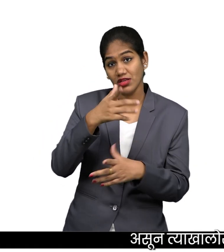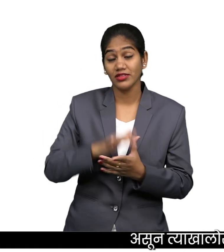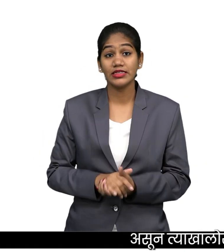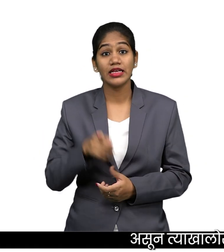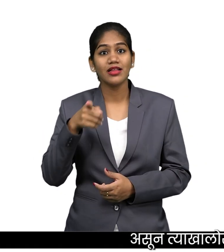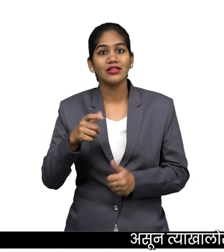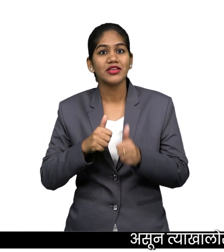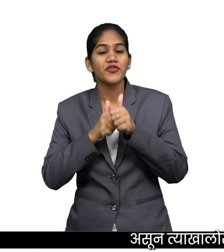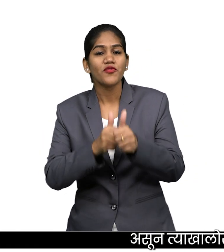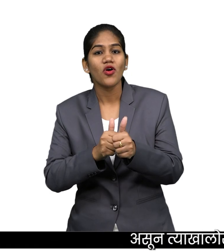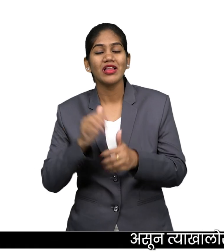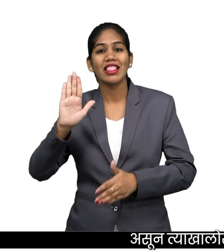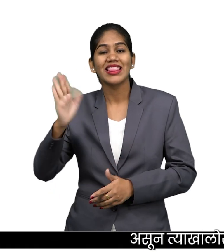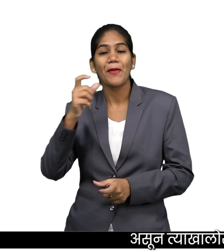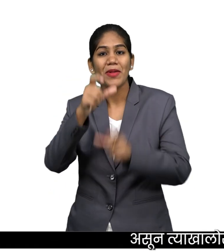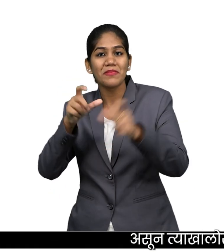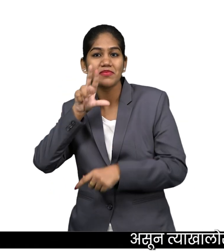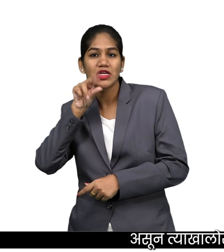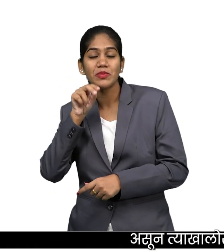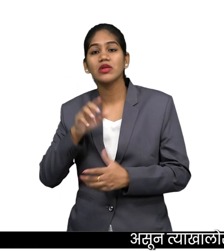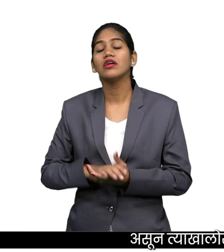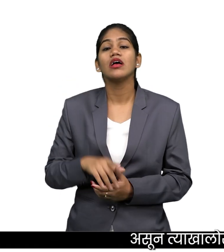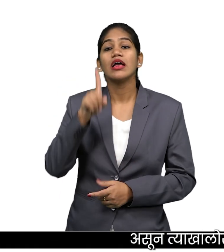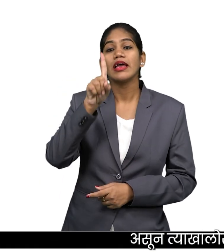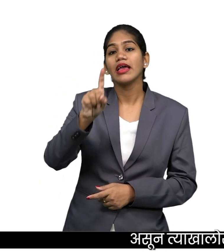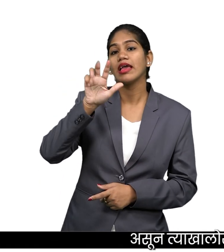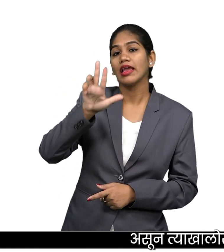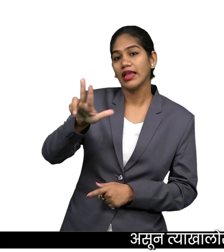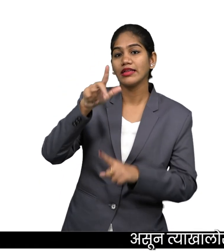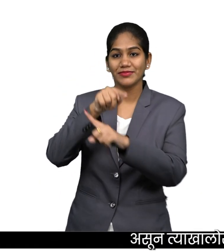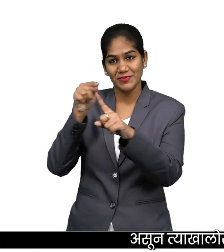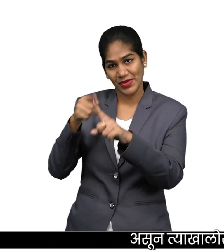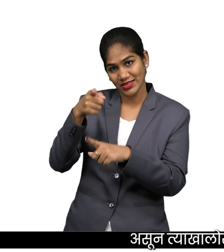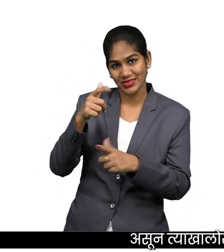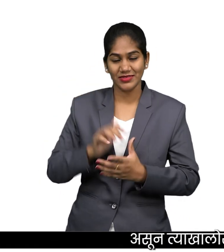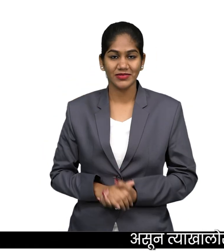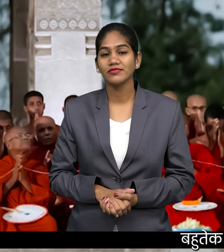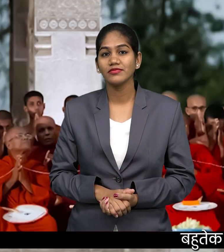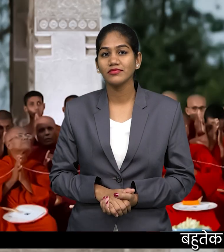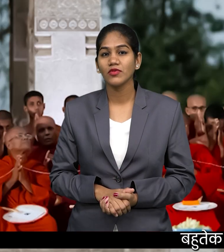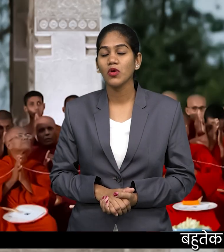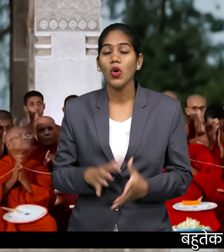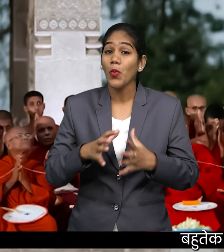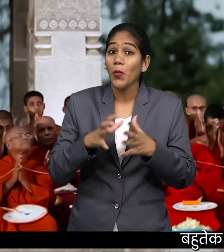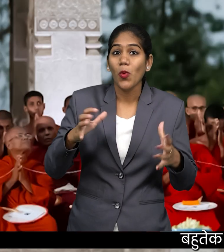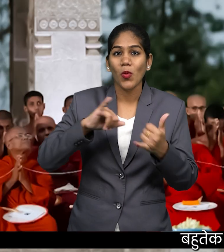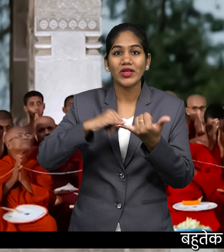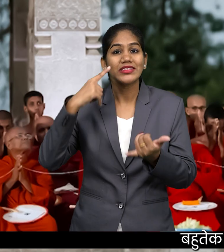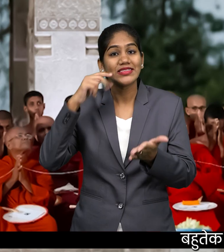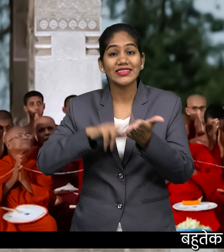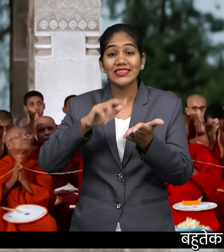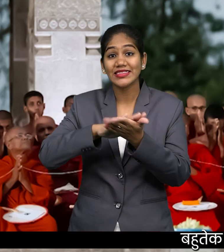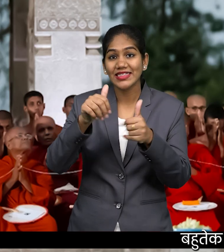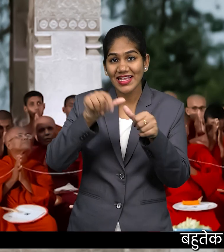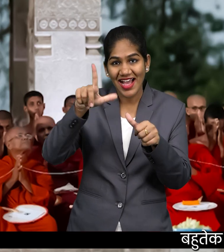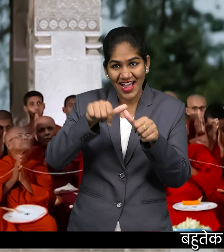असून त्याखाली खालोखाल तमिळ भाषिक 18% आहेत. बहुतेक सिंहली लोक